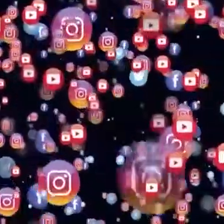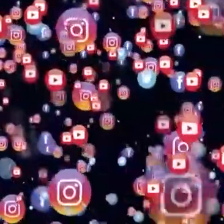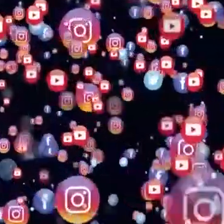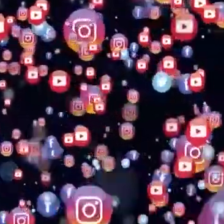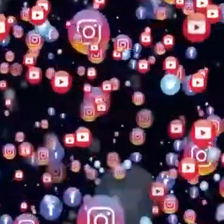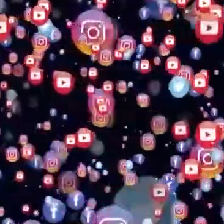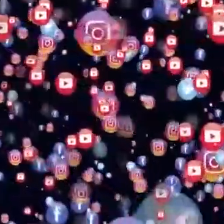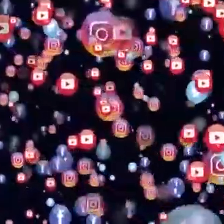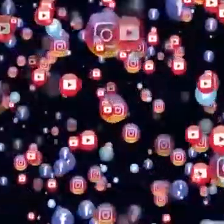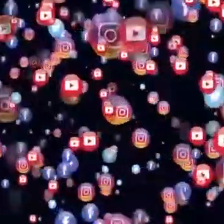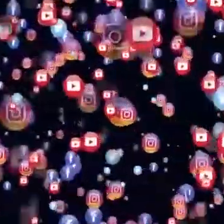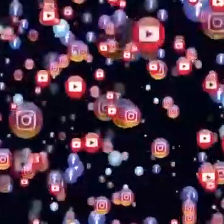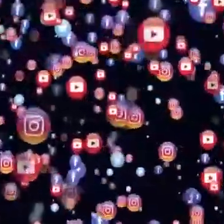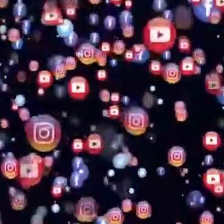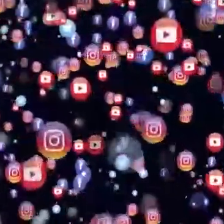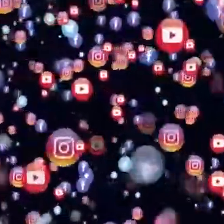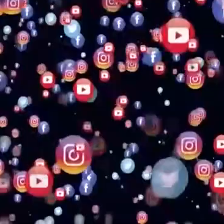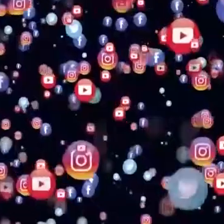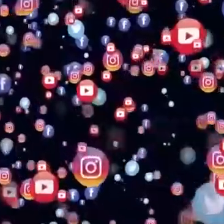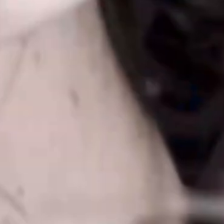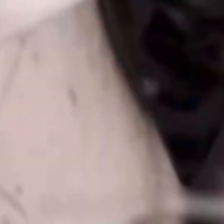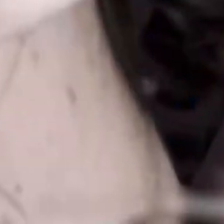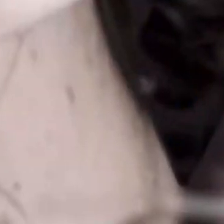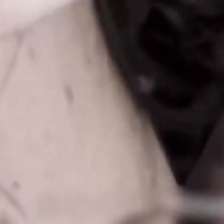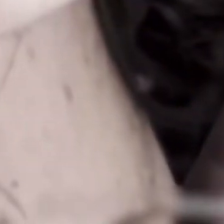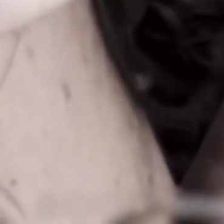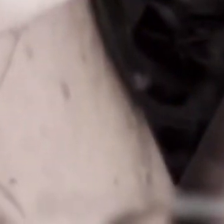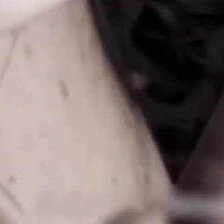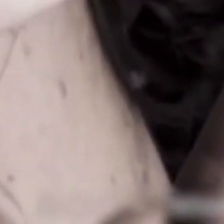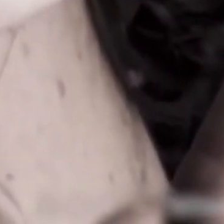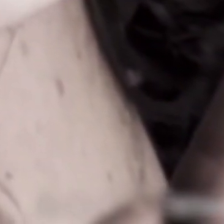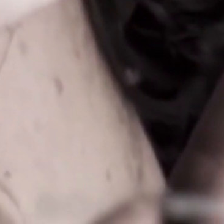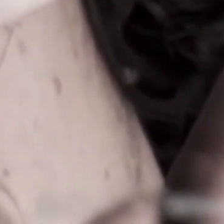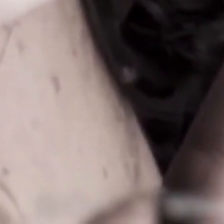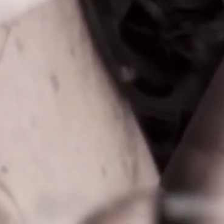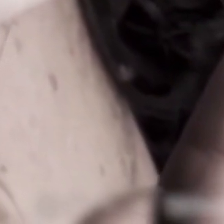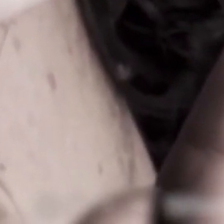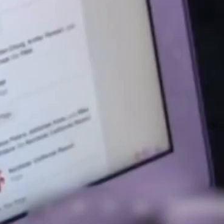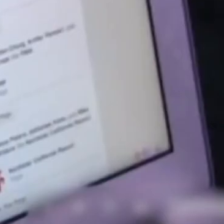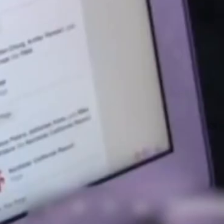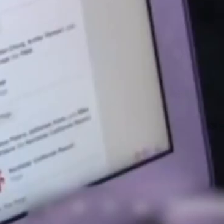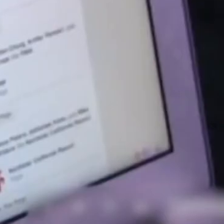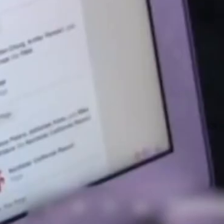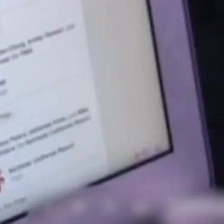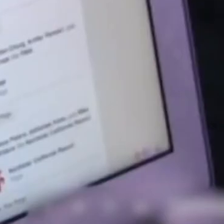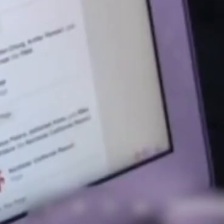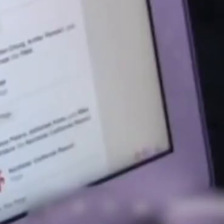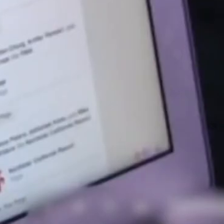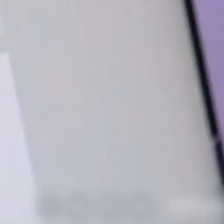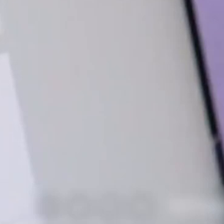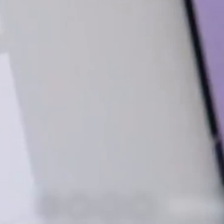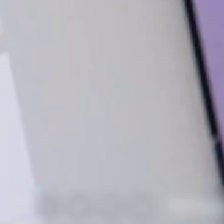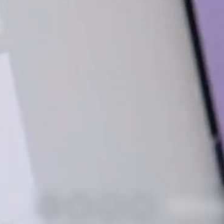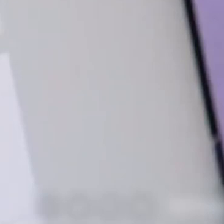paylaşım ağlarını demokratik alanlar olarak gördüklerini belirtirken, bir kısmı ise sosyal ağlarda ifşa olma, gözetlenme,